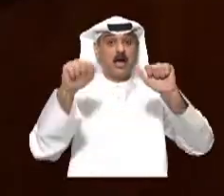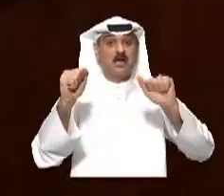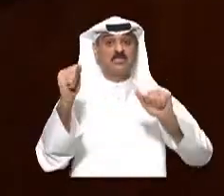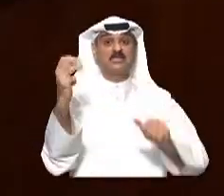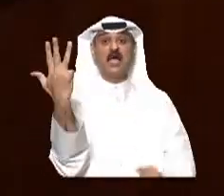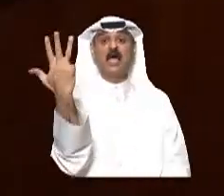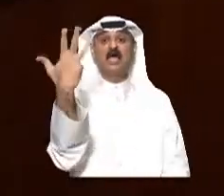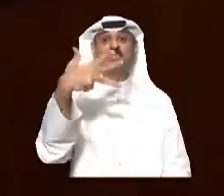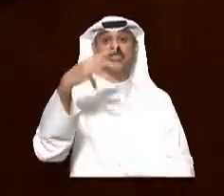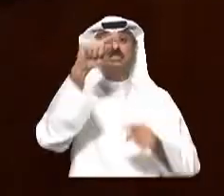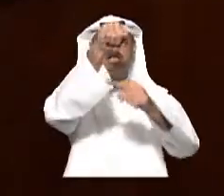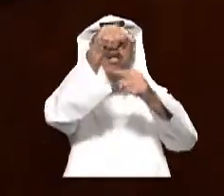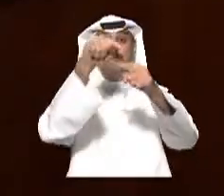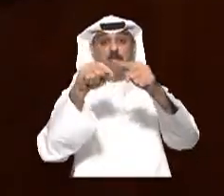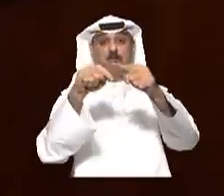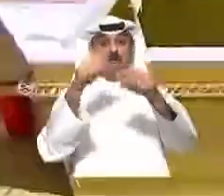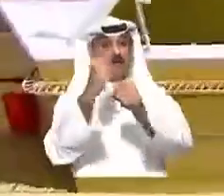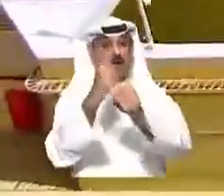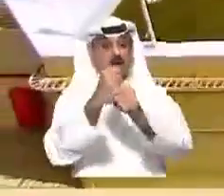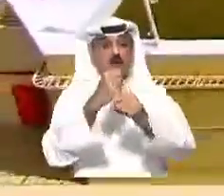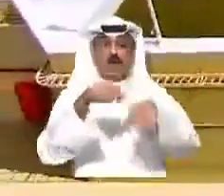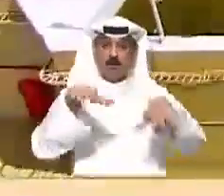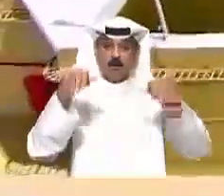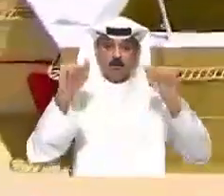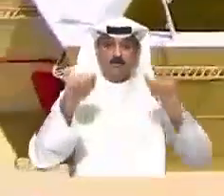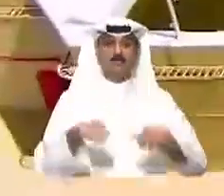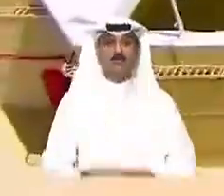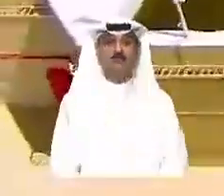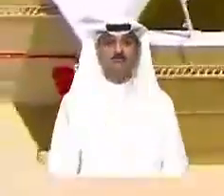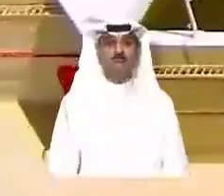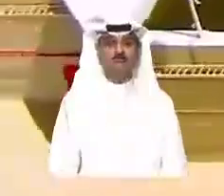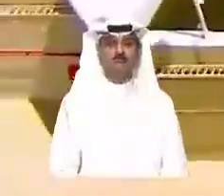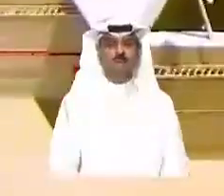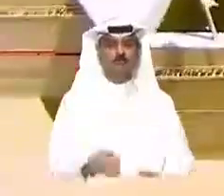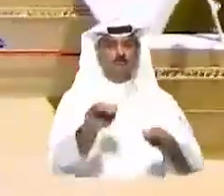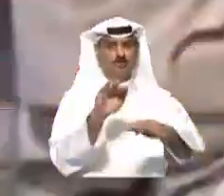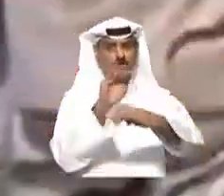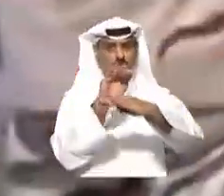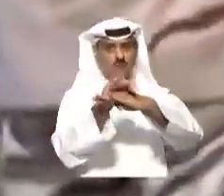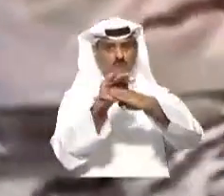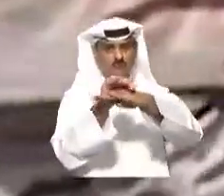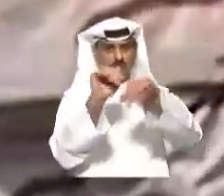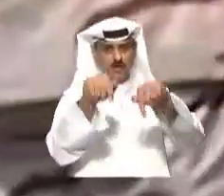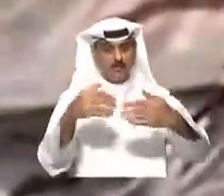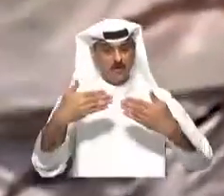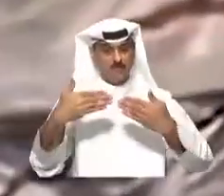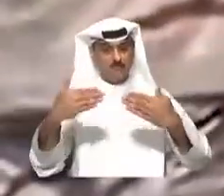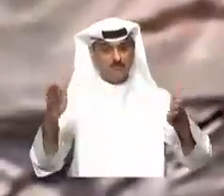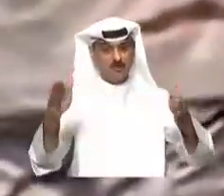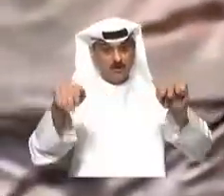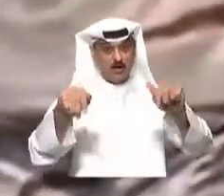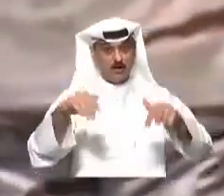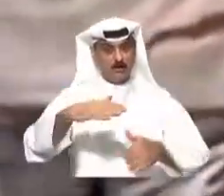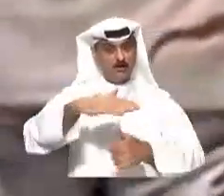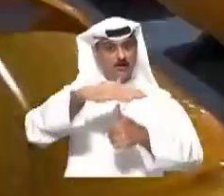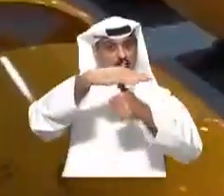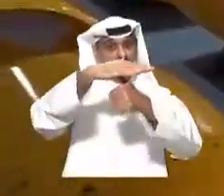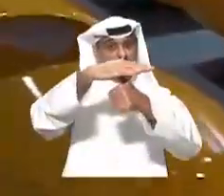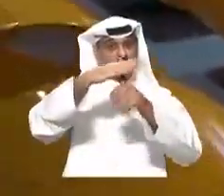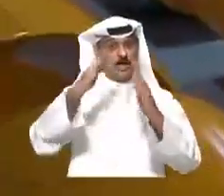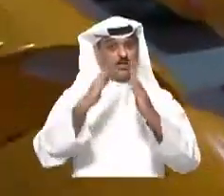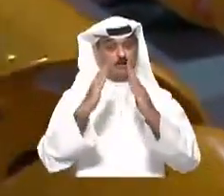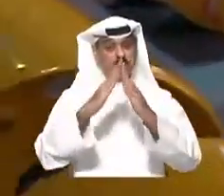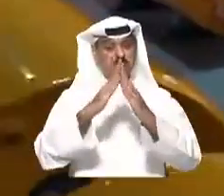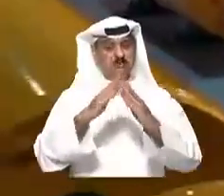90% من المشاريع المتفق عليها. وفي كلمة له أثناء افتتاحه المحطة، أشاد الرئيس السيسي بإسهامات